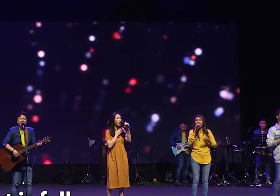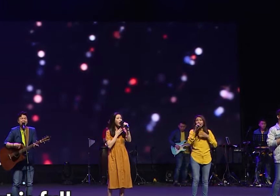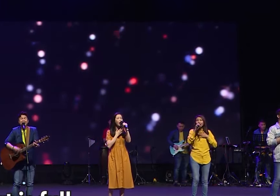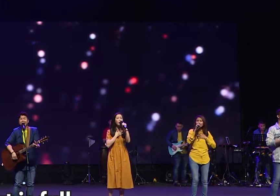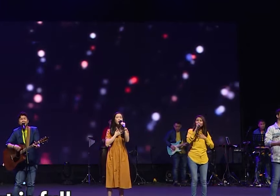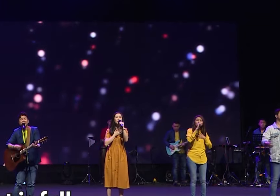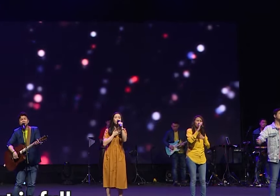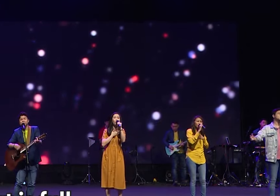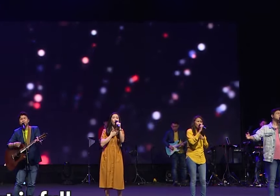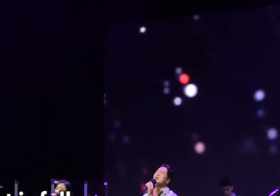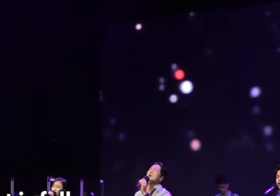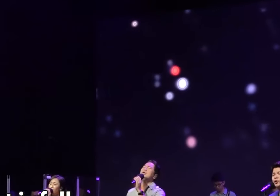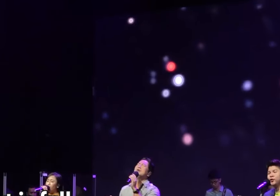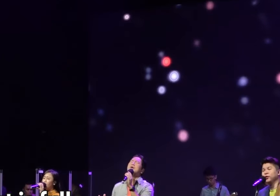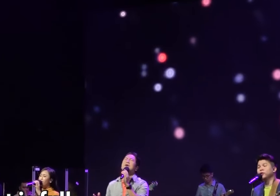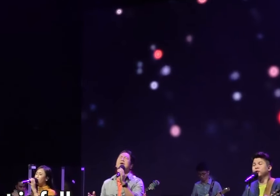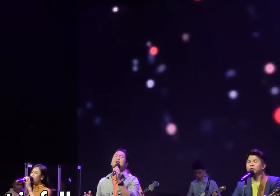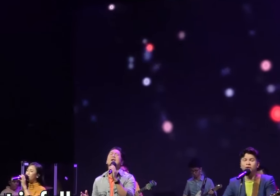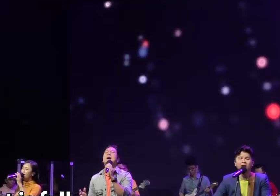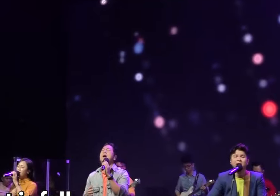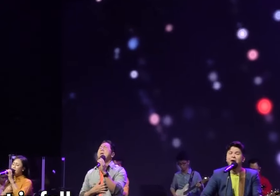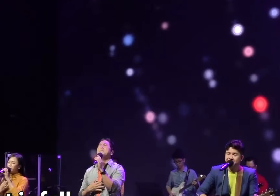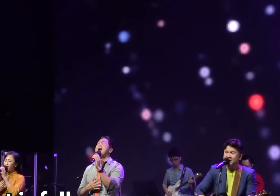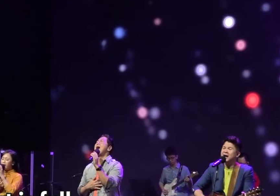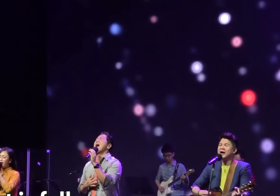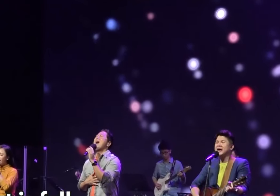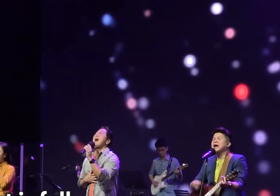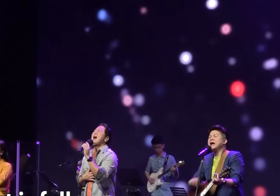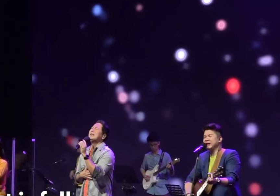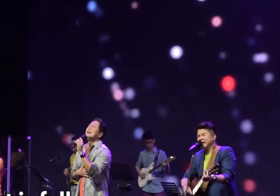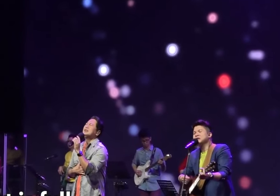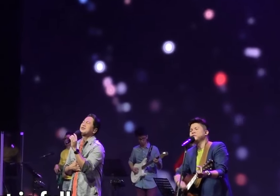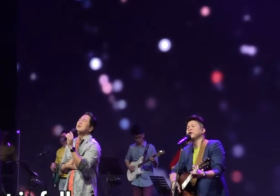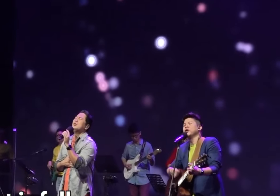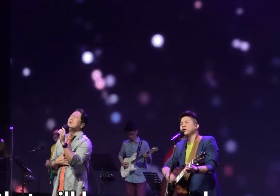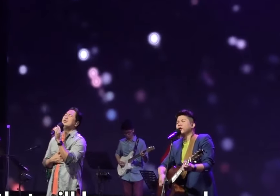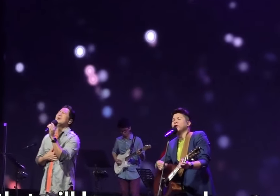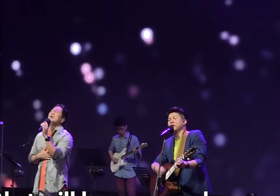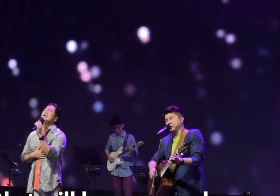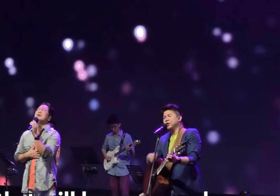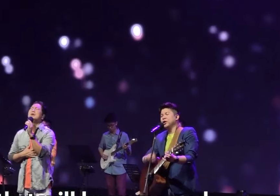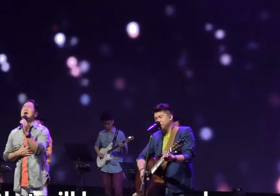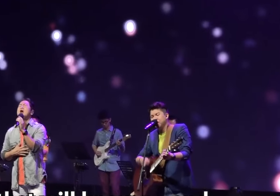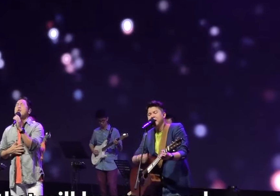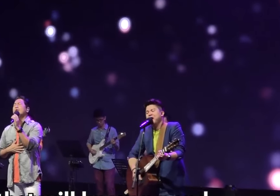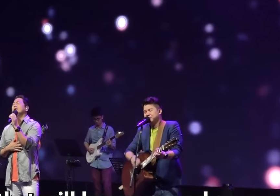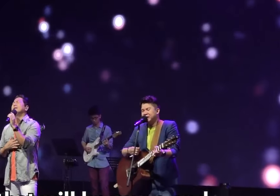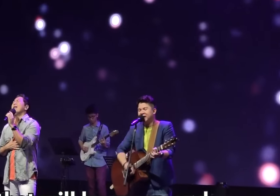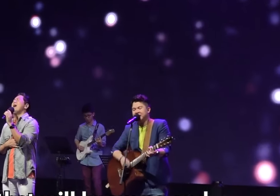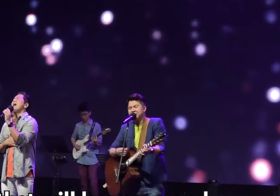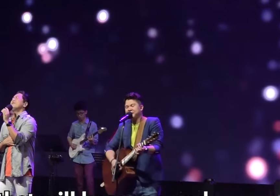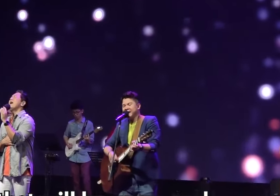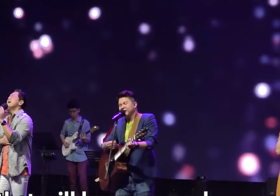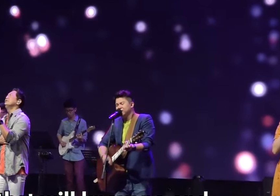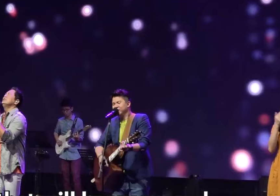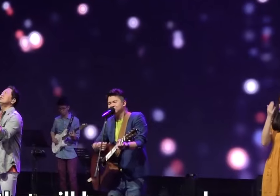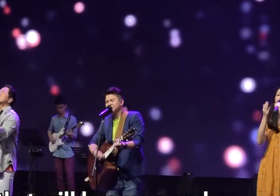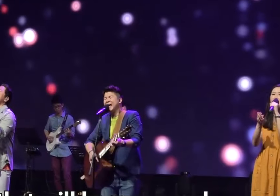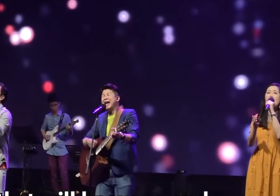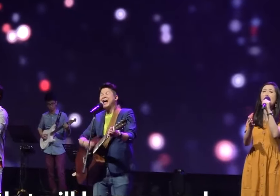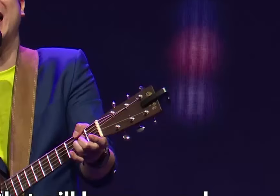My heart is full. My heart is full with love